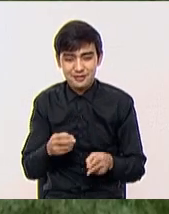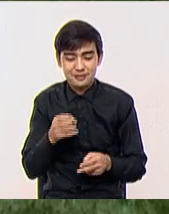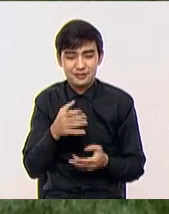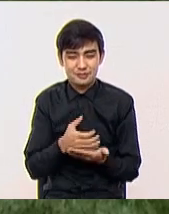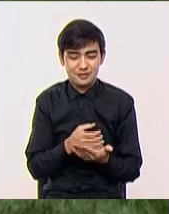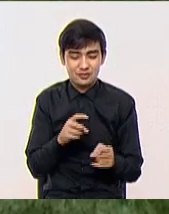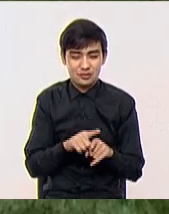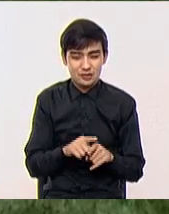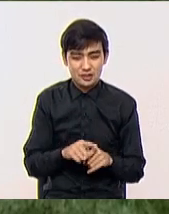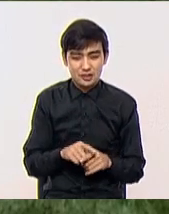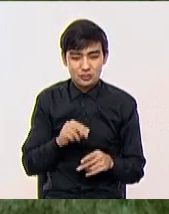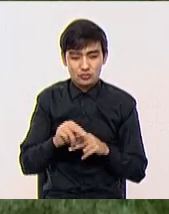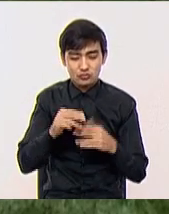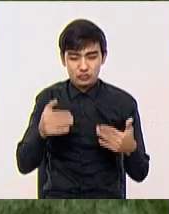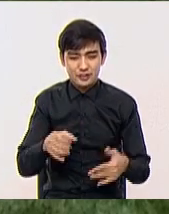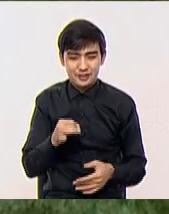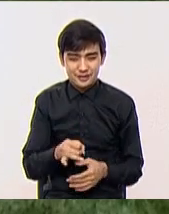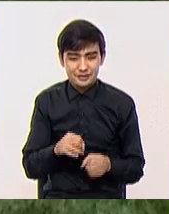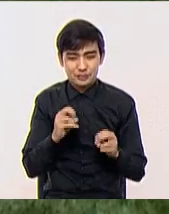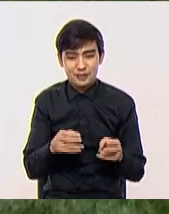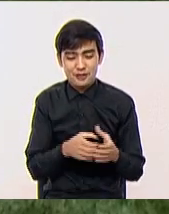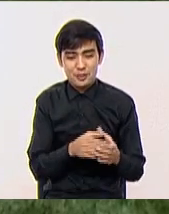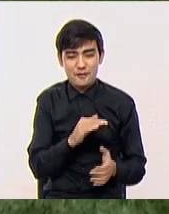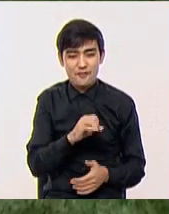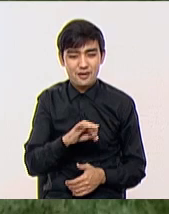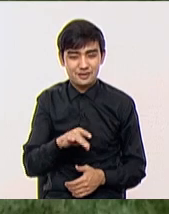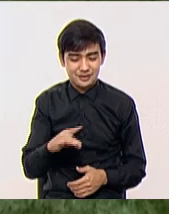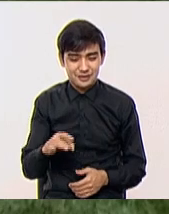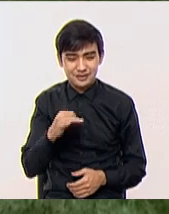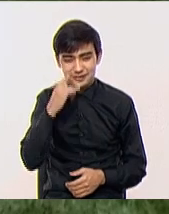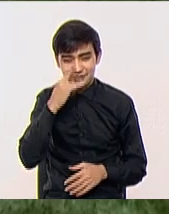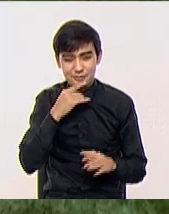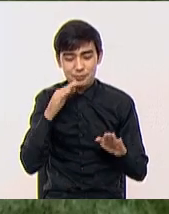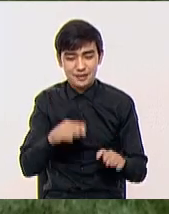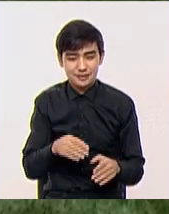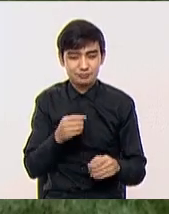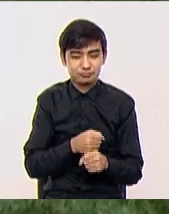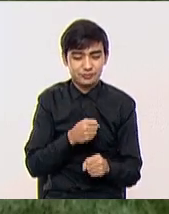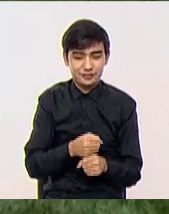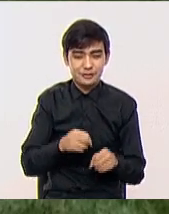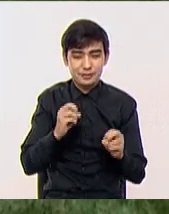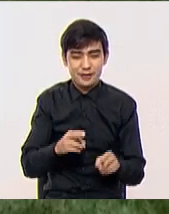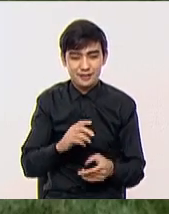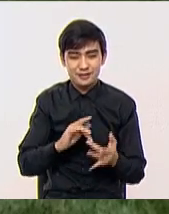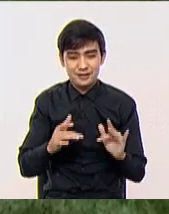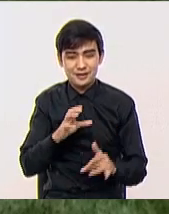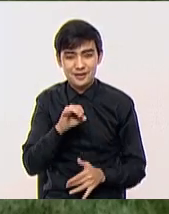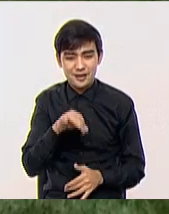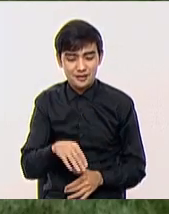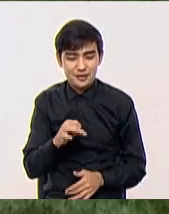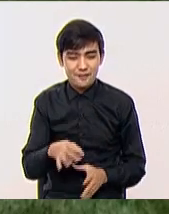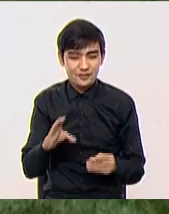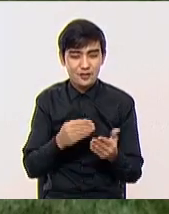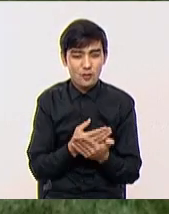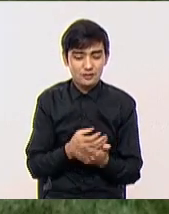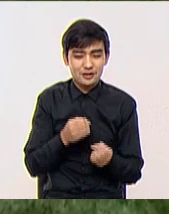вакцин. Также представительством компании Pfizer в Казахстане разработан специальный сайт, где вся информация